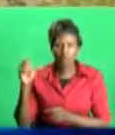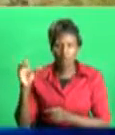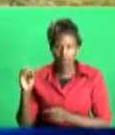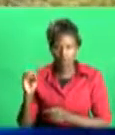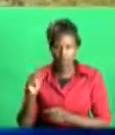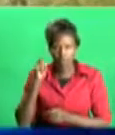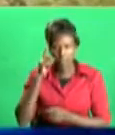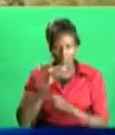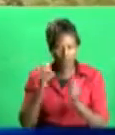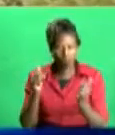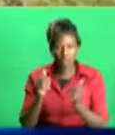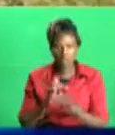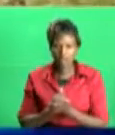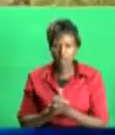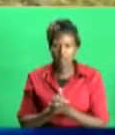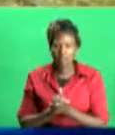Tunaelewana?